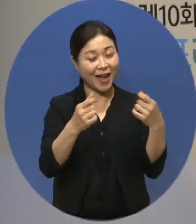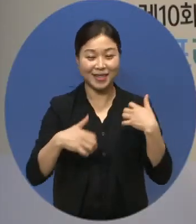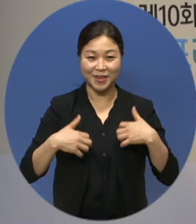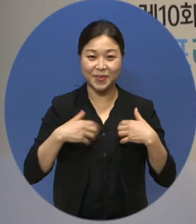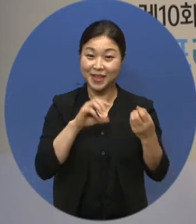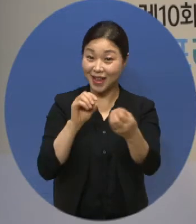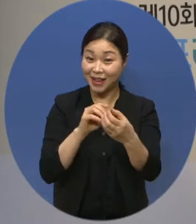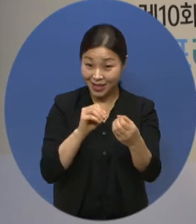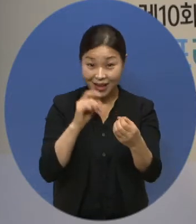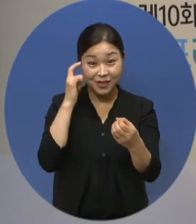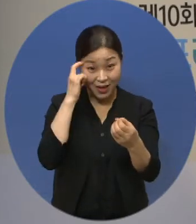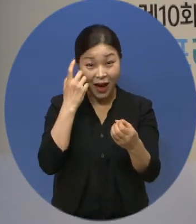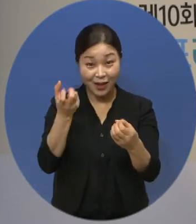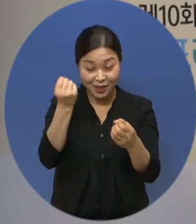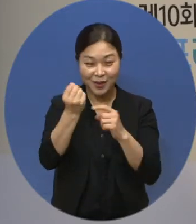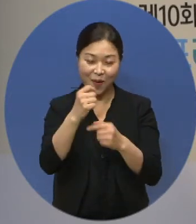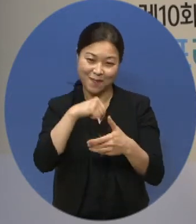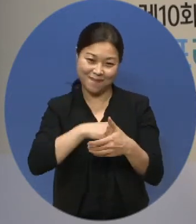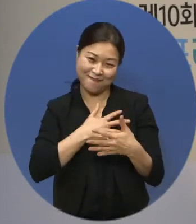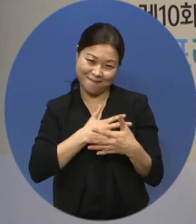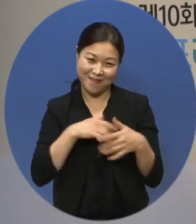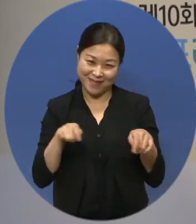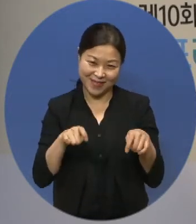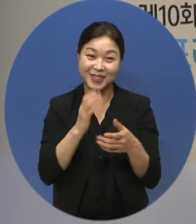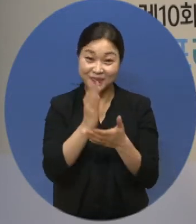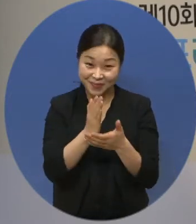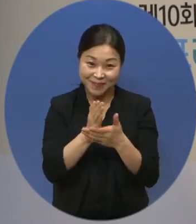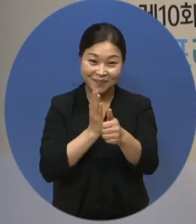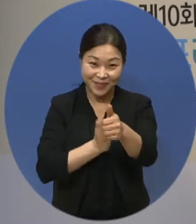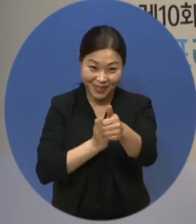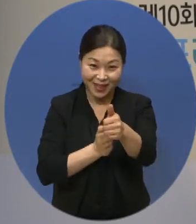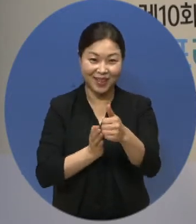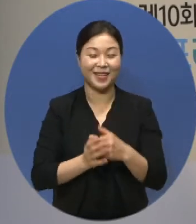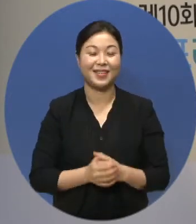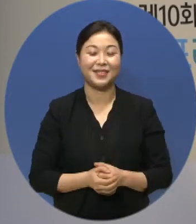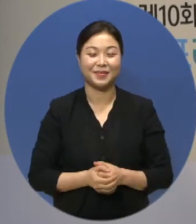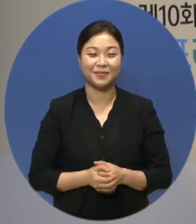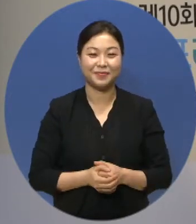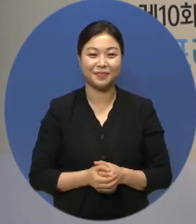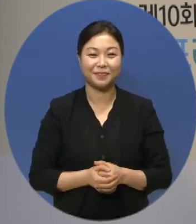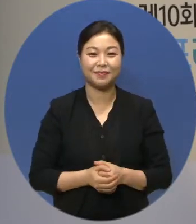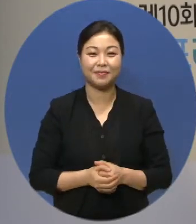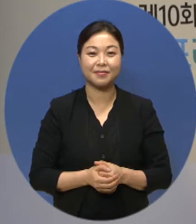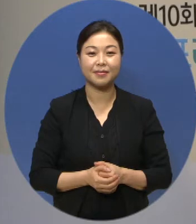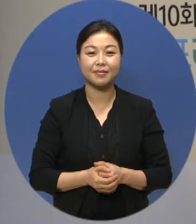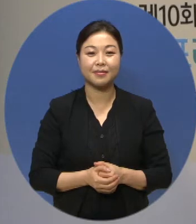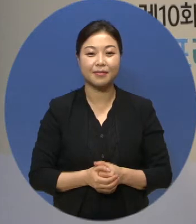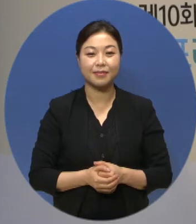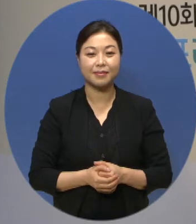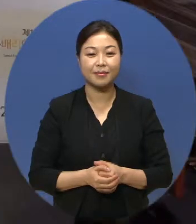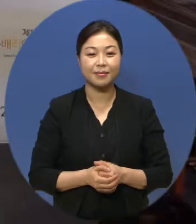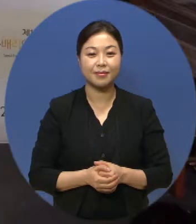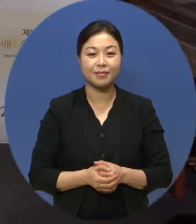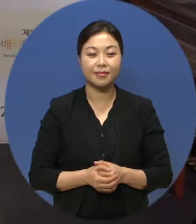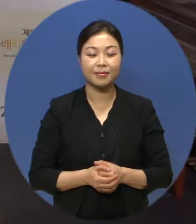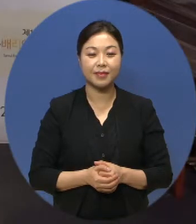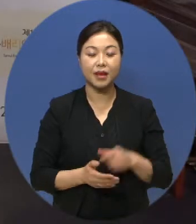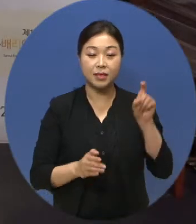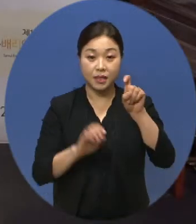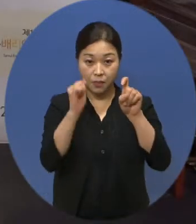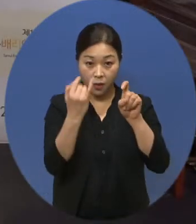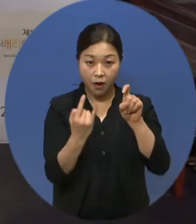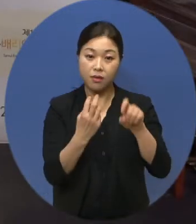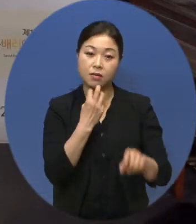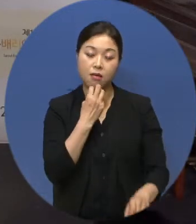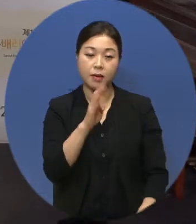이야기 나눈다 생각하시고 긴장하지 않고 하셨으면 좋겠다라는 생각을 좀 해보게 됩니다. 자, 제 10회